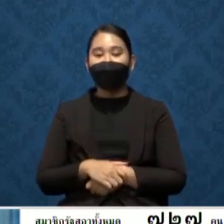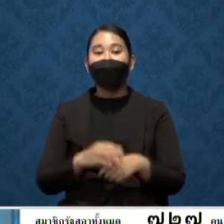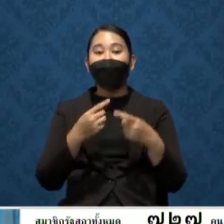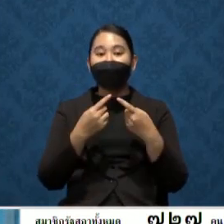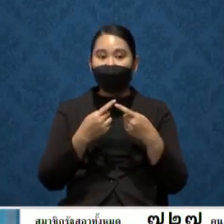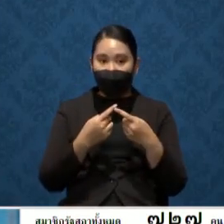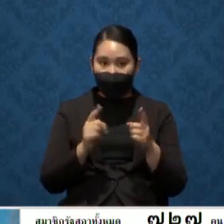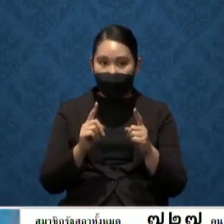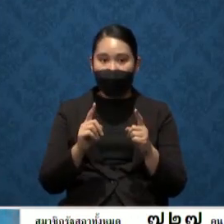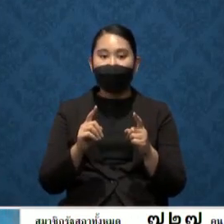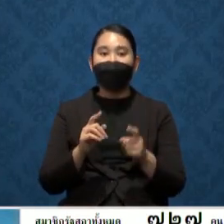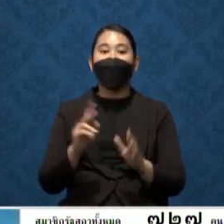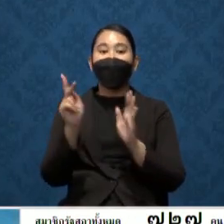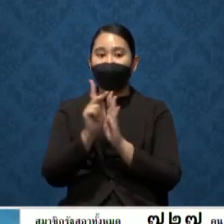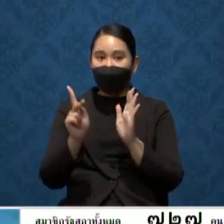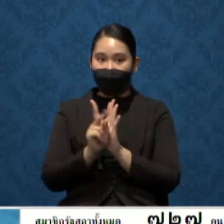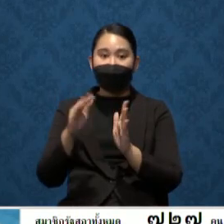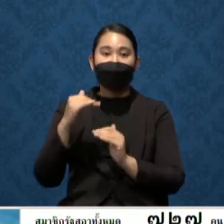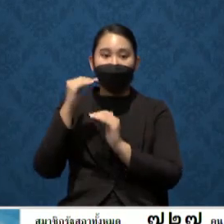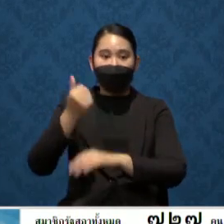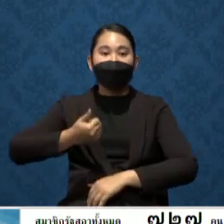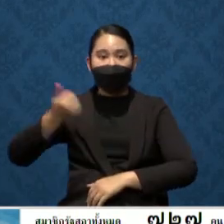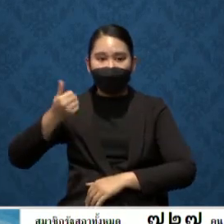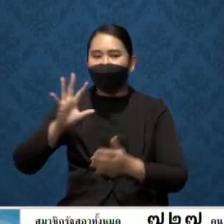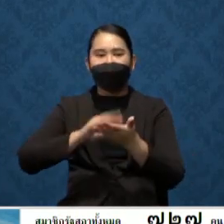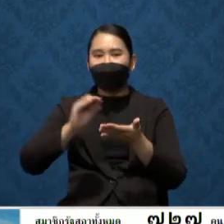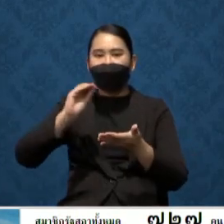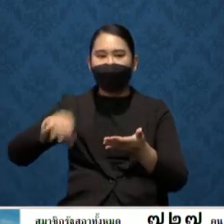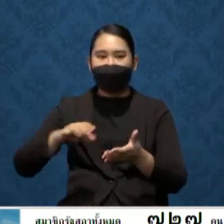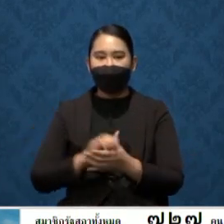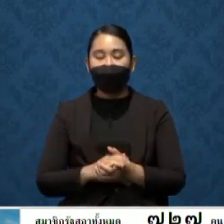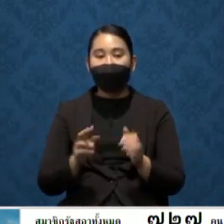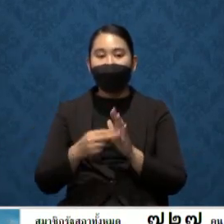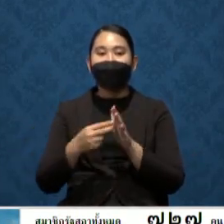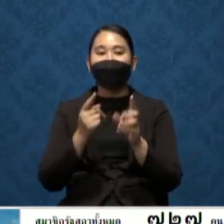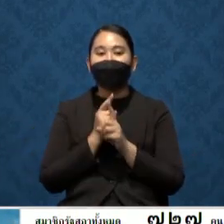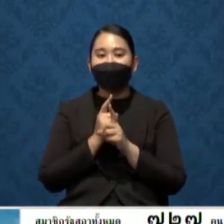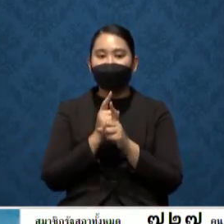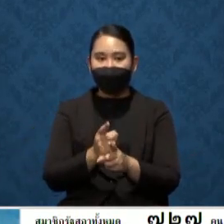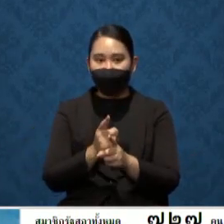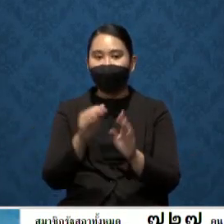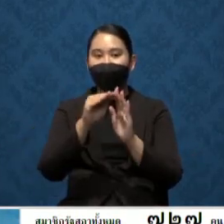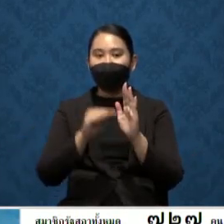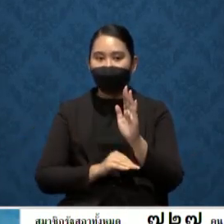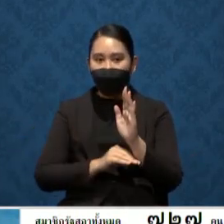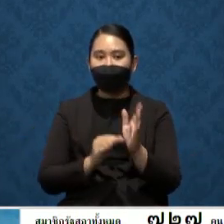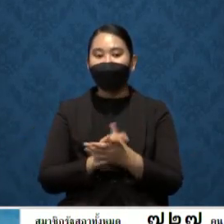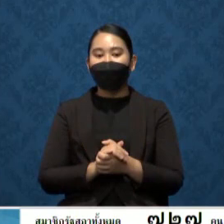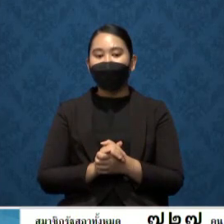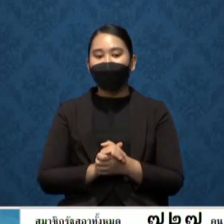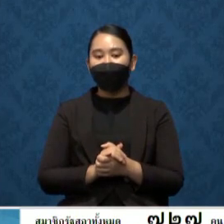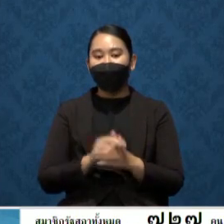กฎหมายกำหนดระยะเวลาไว้เป็นอย่างอื่นออกเพื่อให้เป็นไปตามมีกระบวนการวิจิตรธนารมย์